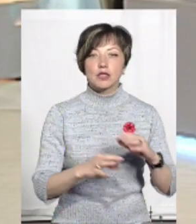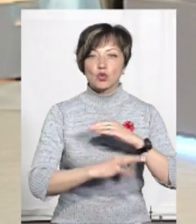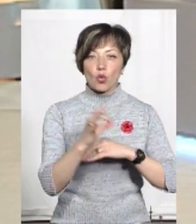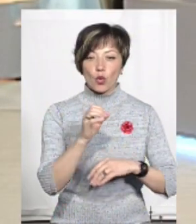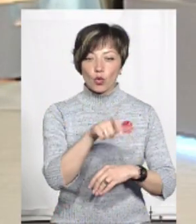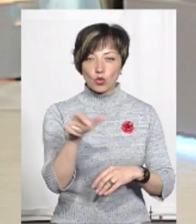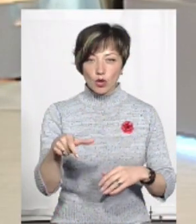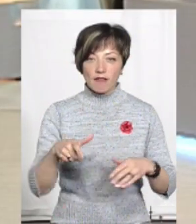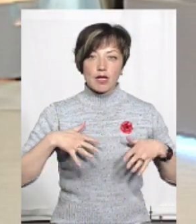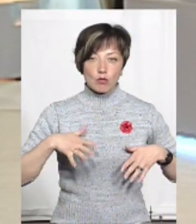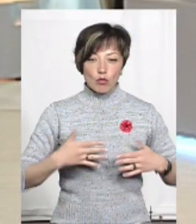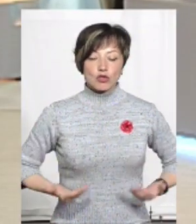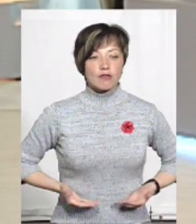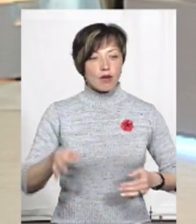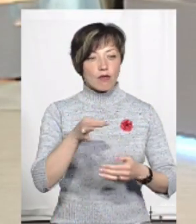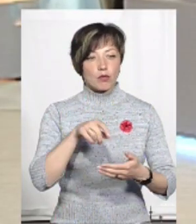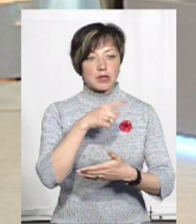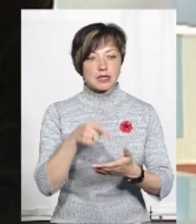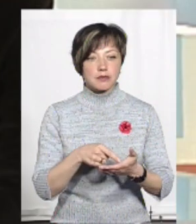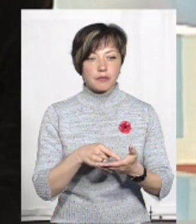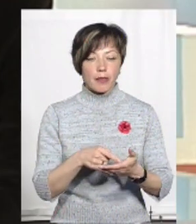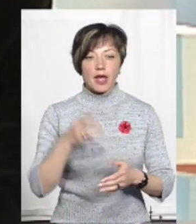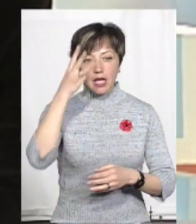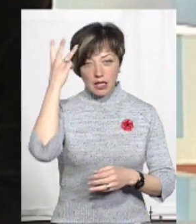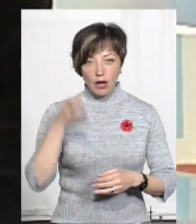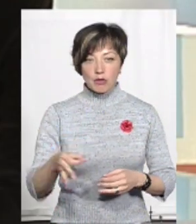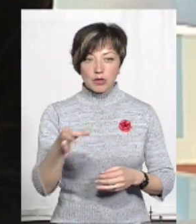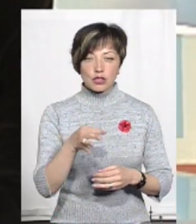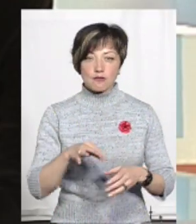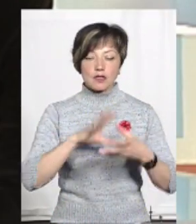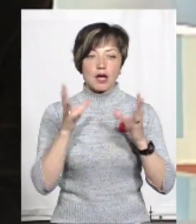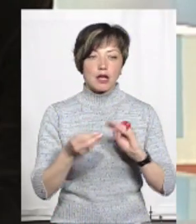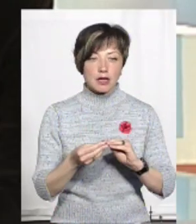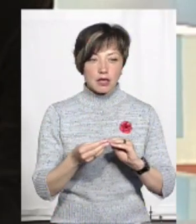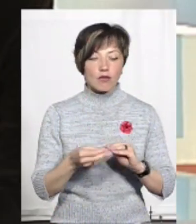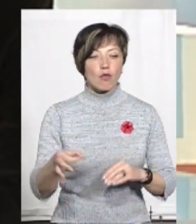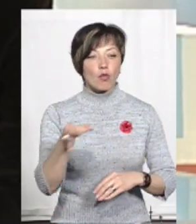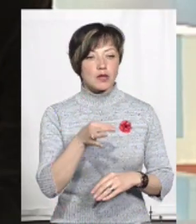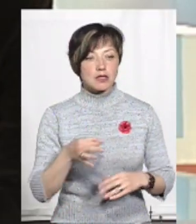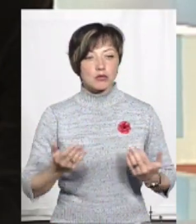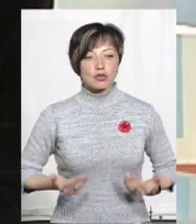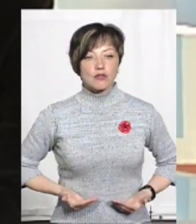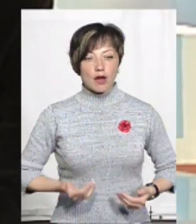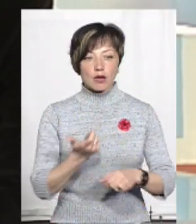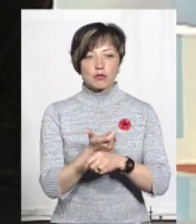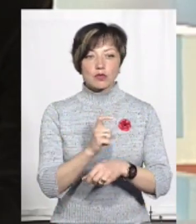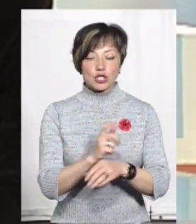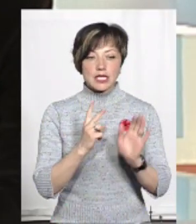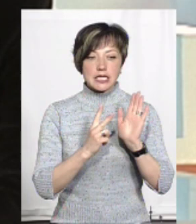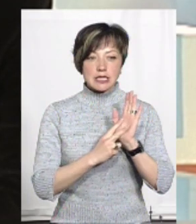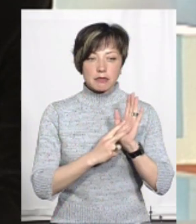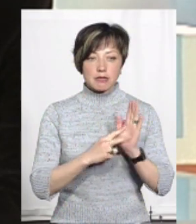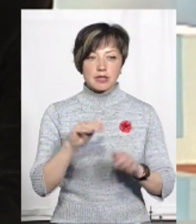Сходу і Криму проживає зараз на Хмельниччині? На Хмельниччині, взагалі в Хмельницькій області, проживає трошки більше